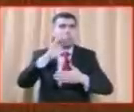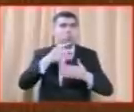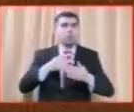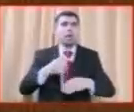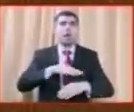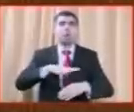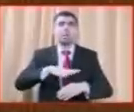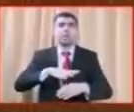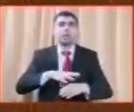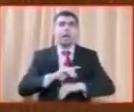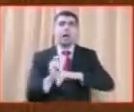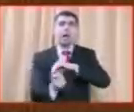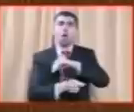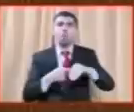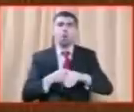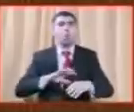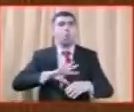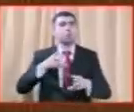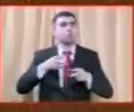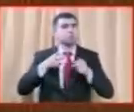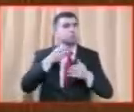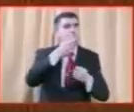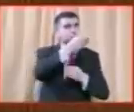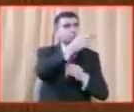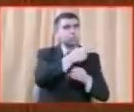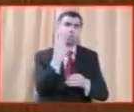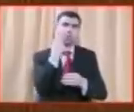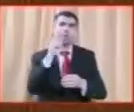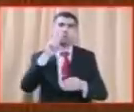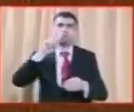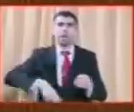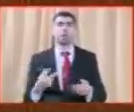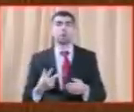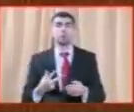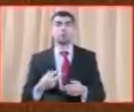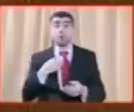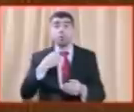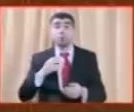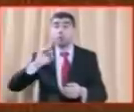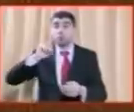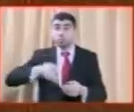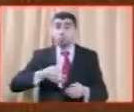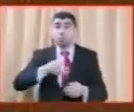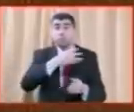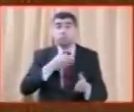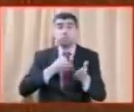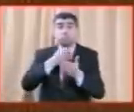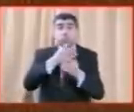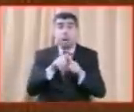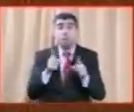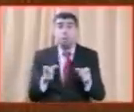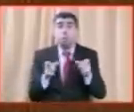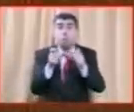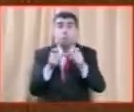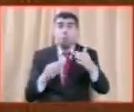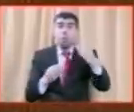حضرية، مناطق ضعيفة أو مناطق لا بأس بها. ولكن باش يمكن لنا نواجهوا هذا الشيء لابد